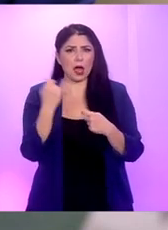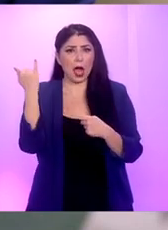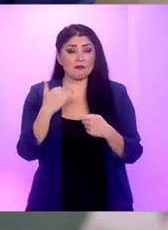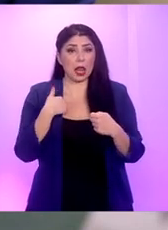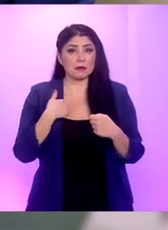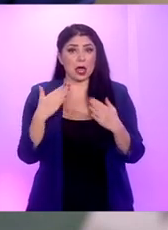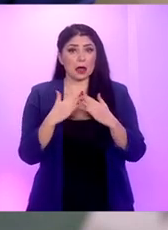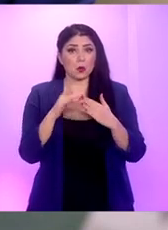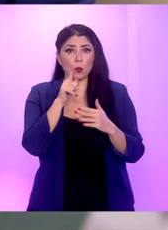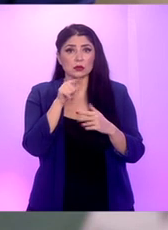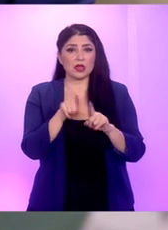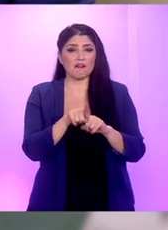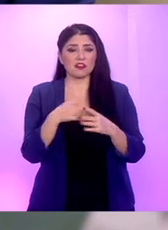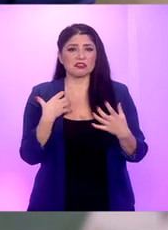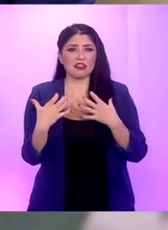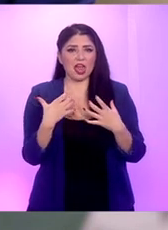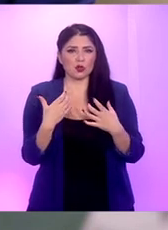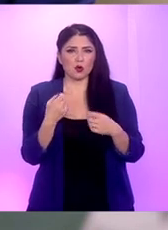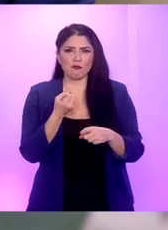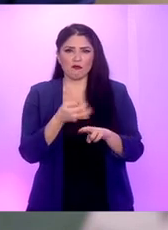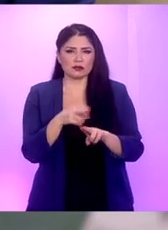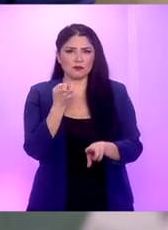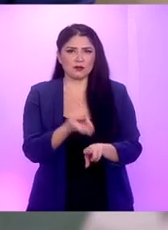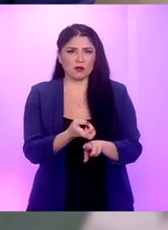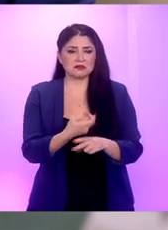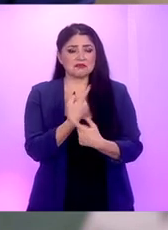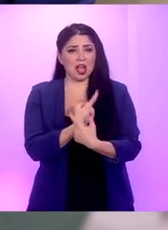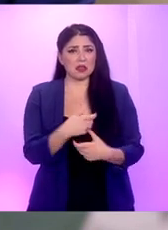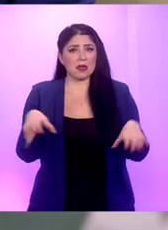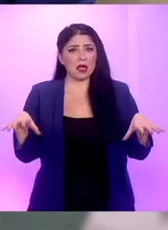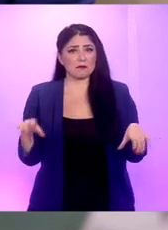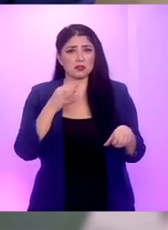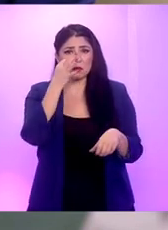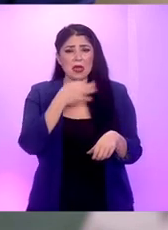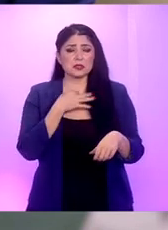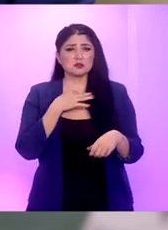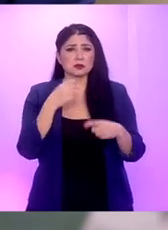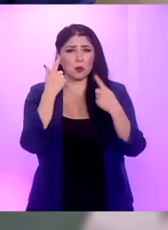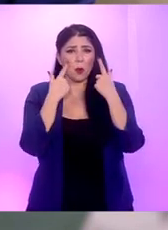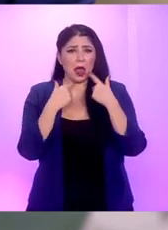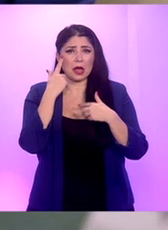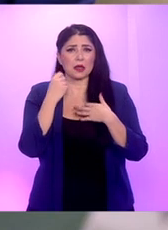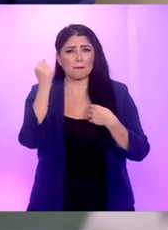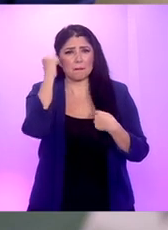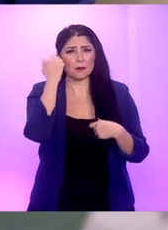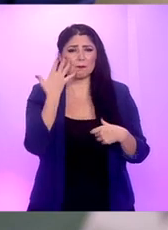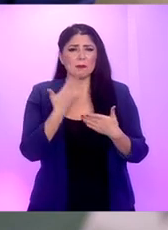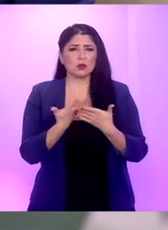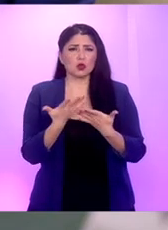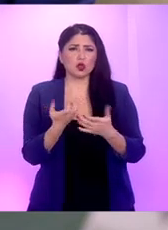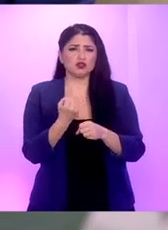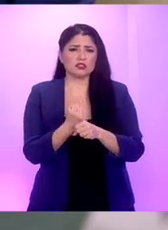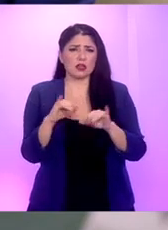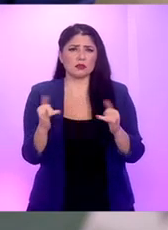la mine acasă, unde a jucat o piesă de teatru foarte proastă. S-a așezat pe canapea și mi-a spus cu lacrimi în ochi că îi pare foarte rău de tot ceea ce s-a